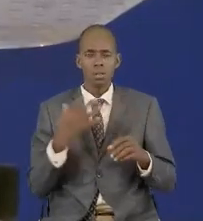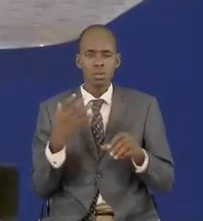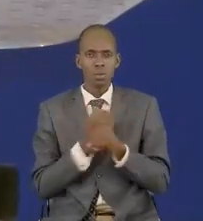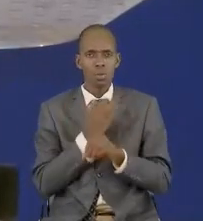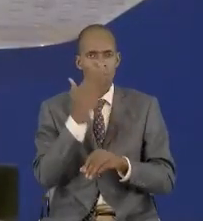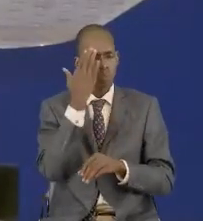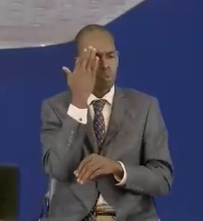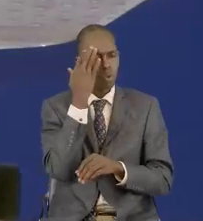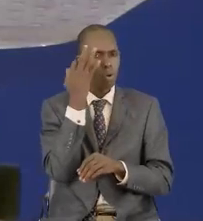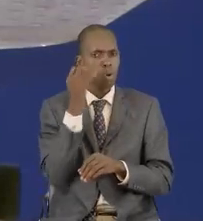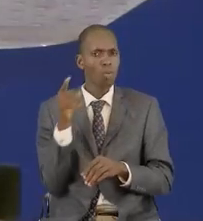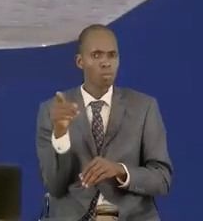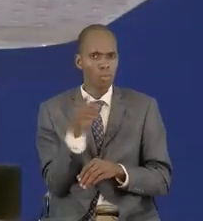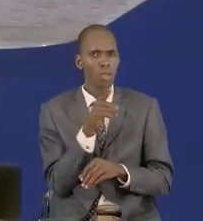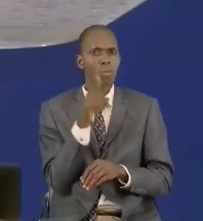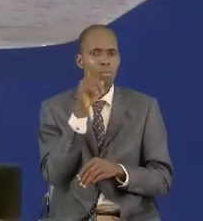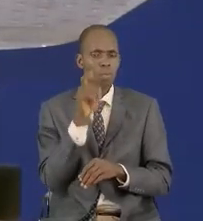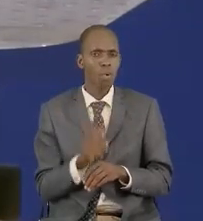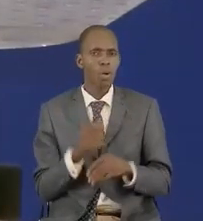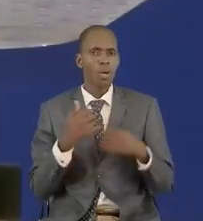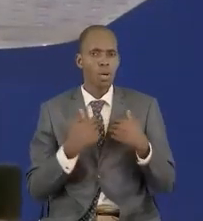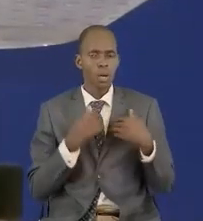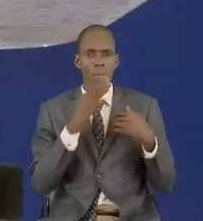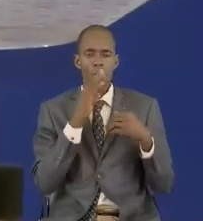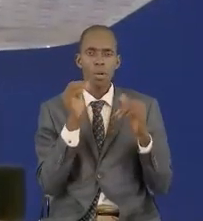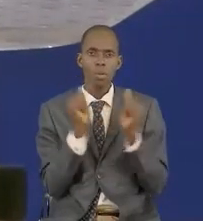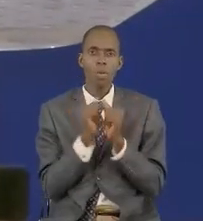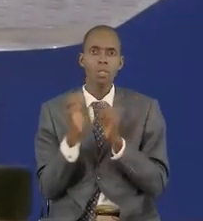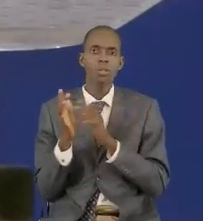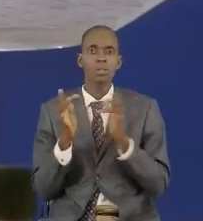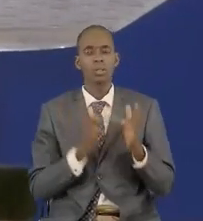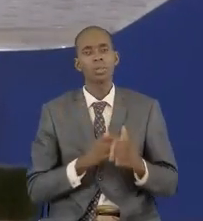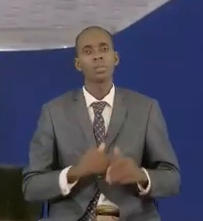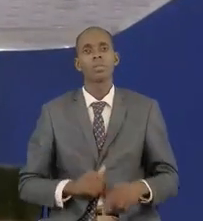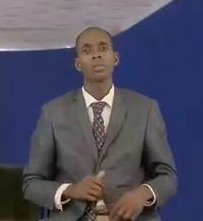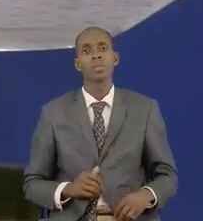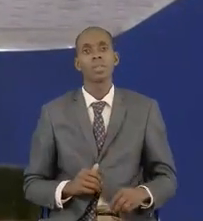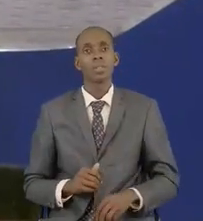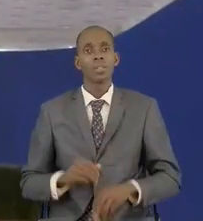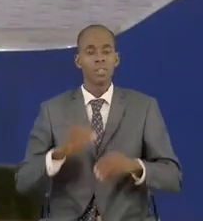été avec Jésus Philippe